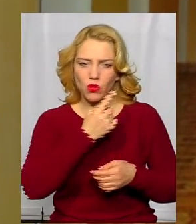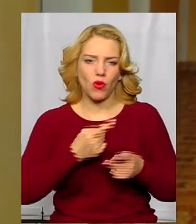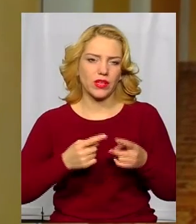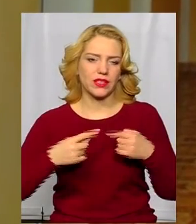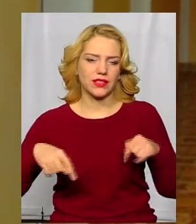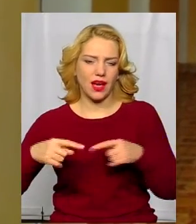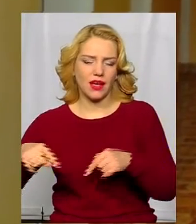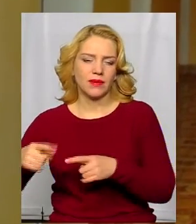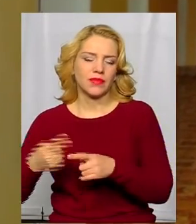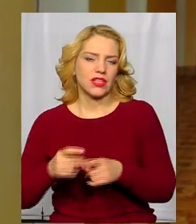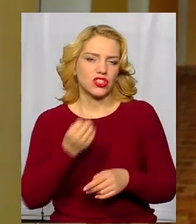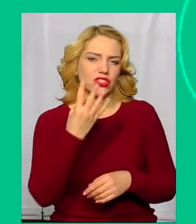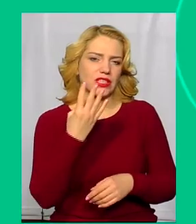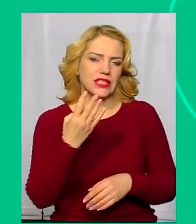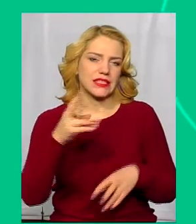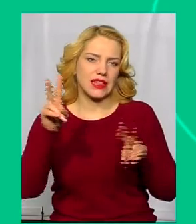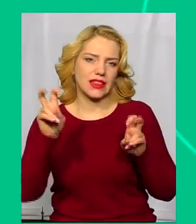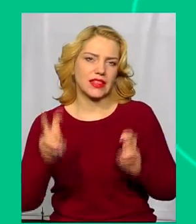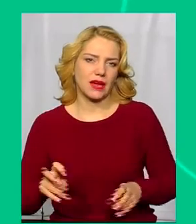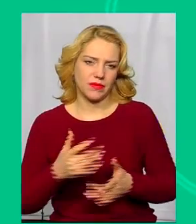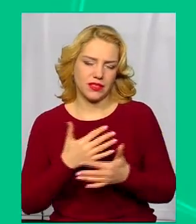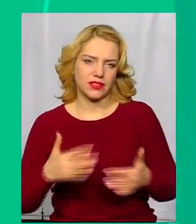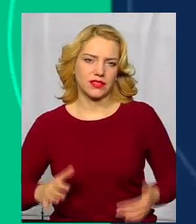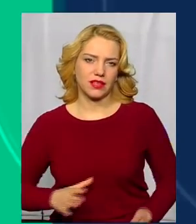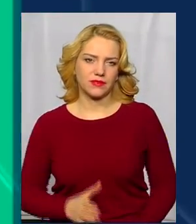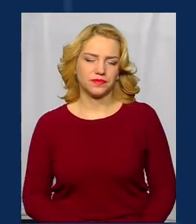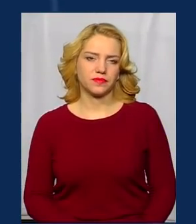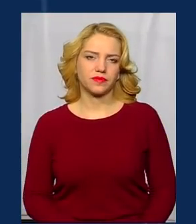років дуже багато тем ми покривали.